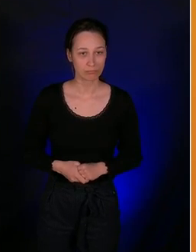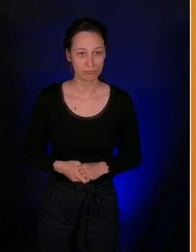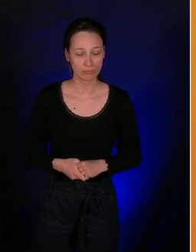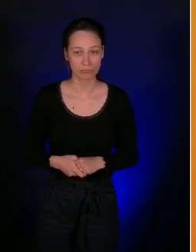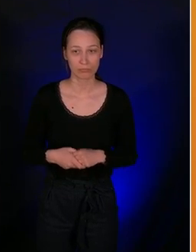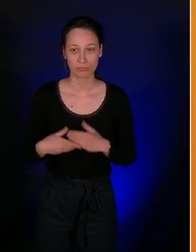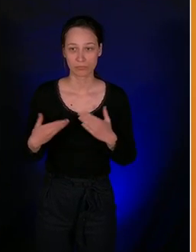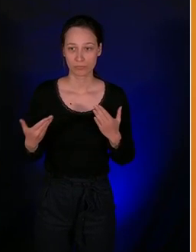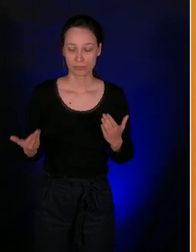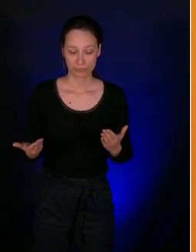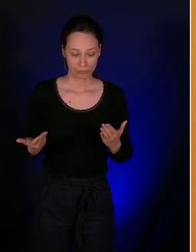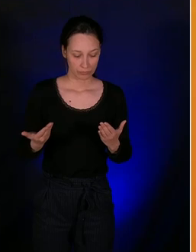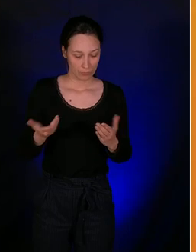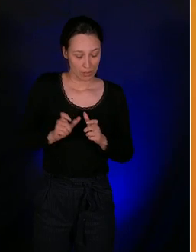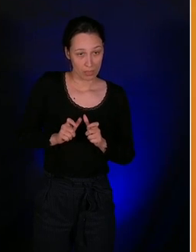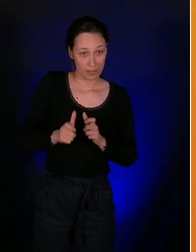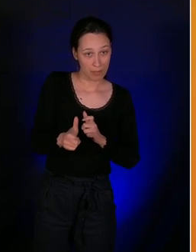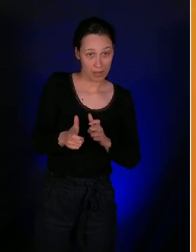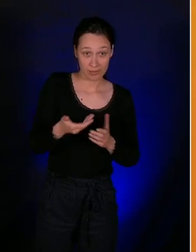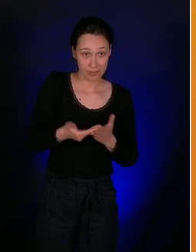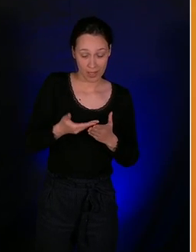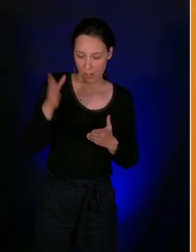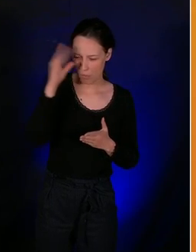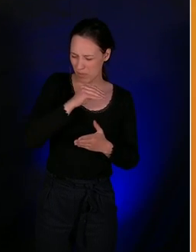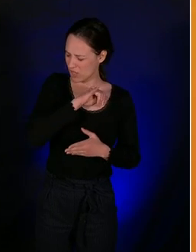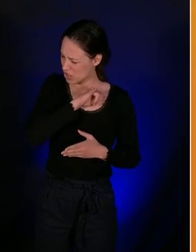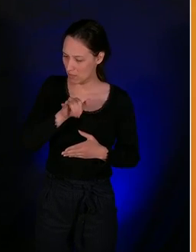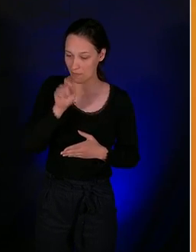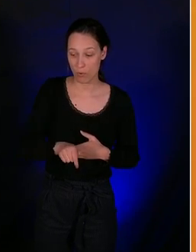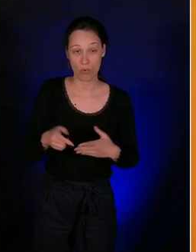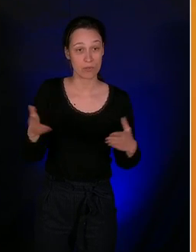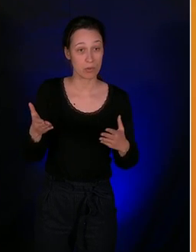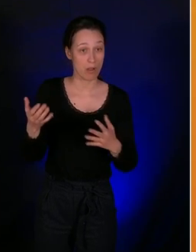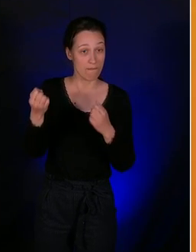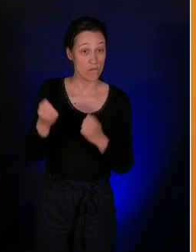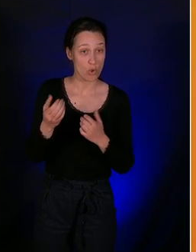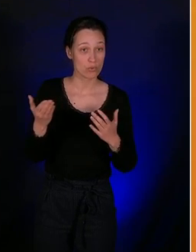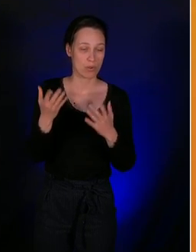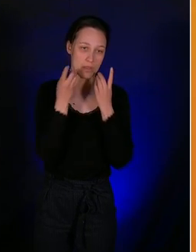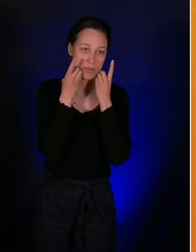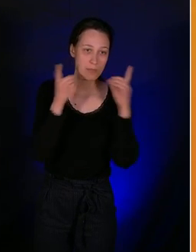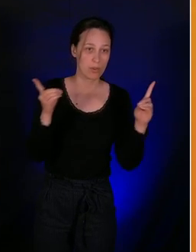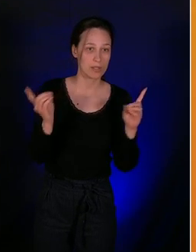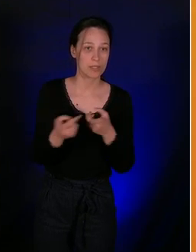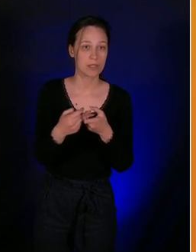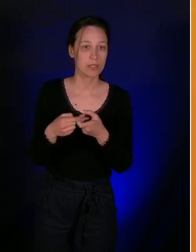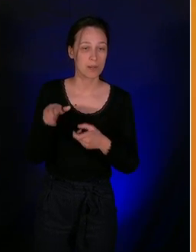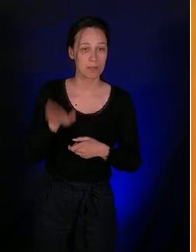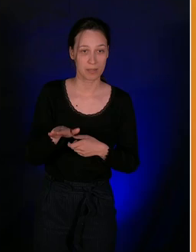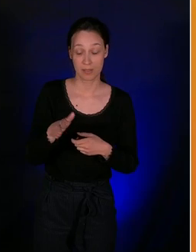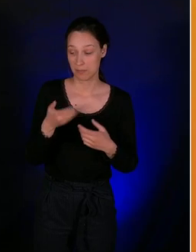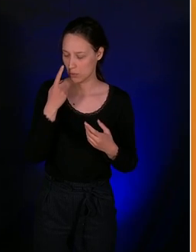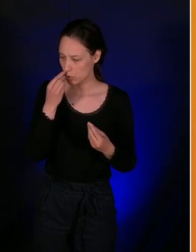La démarche qu'on ne devrait jamais oublier est celle qui fait notre force, c'est la démocratie. Une démocratie syndicale que tous les syndiqués n'ont pas à cœur de faire